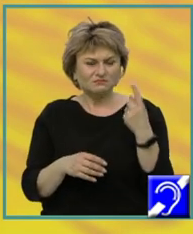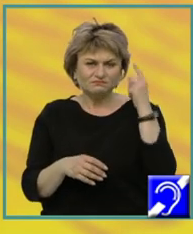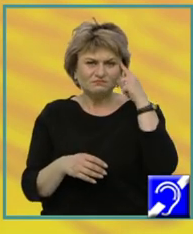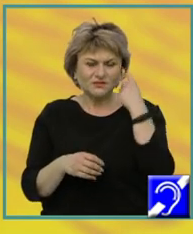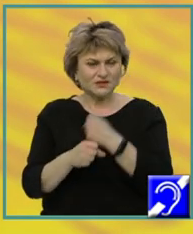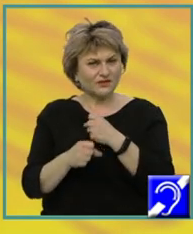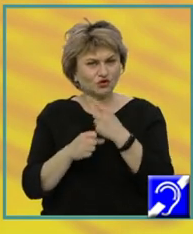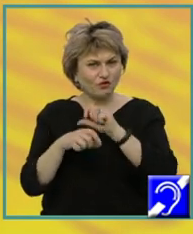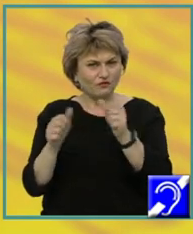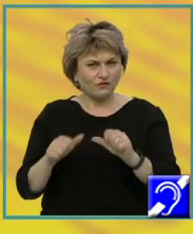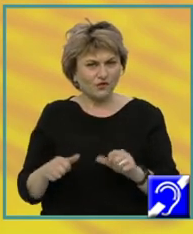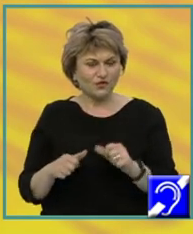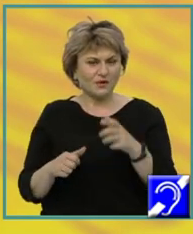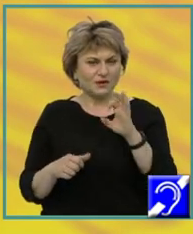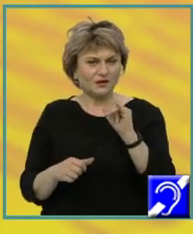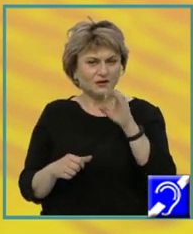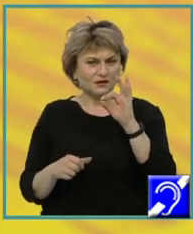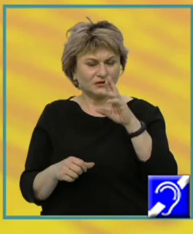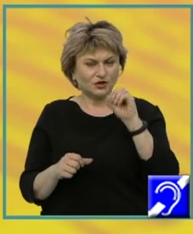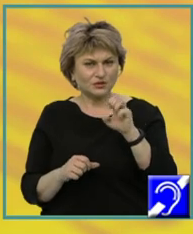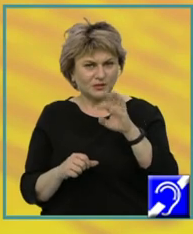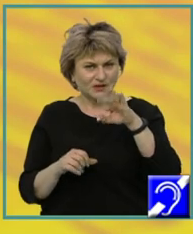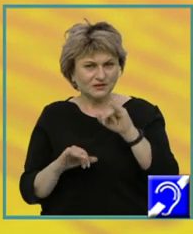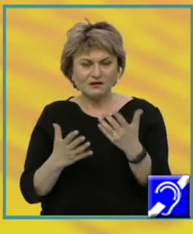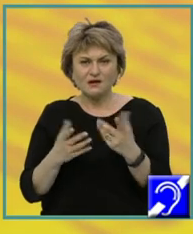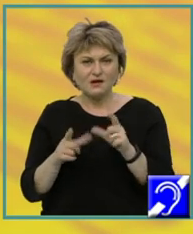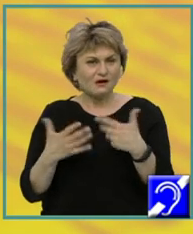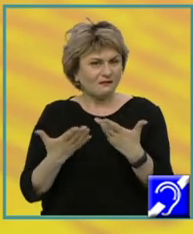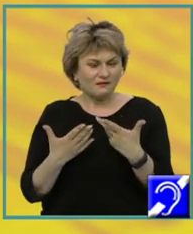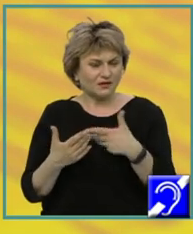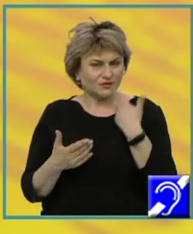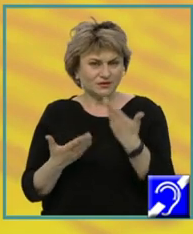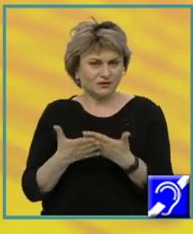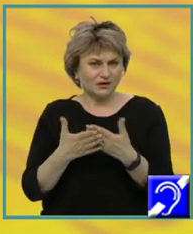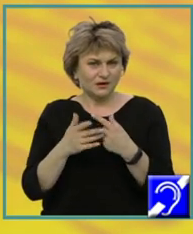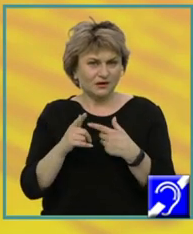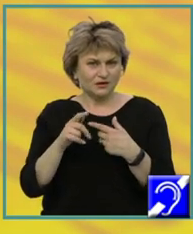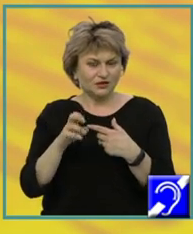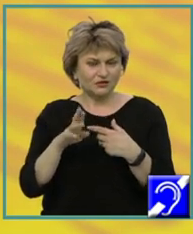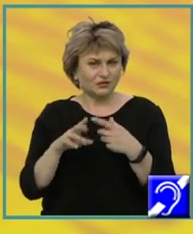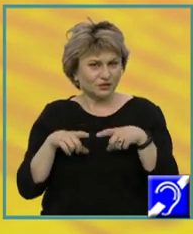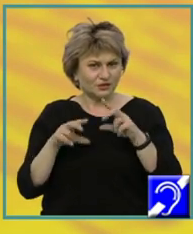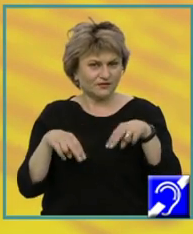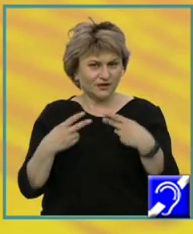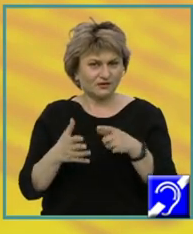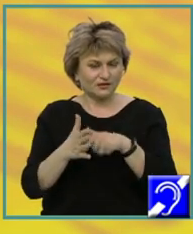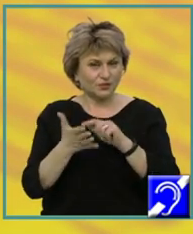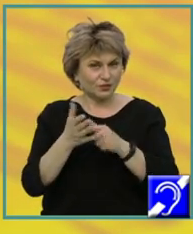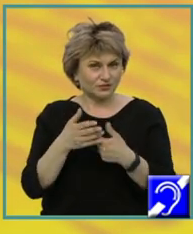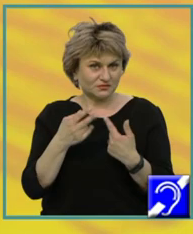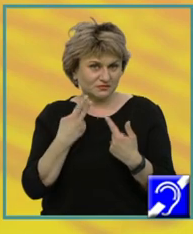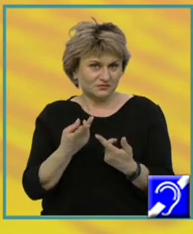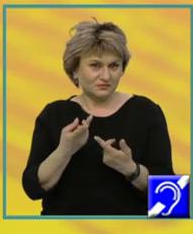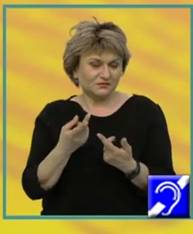prin proformă de introspecție la care eu sunt eu cititor sunt invitat Din punctul meu